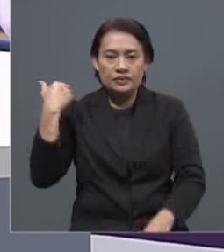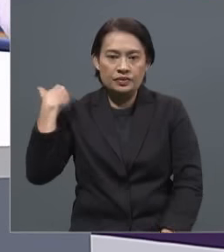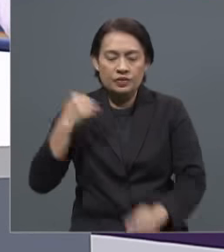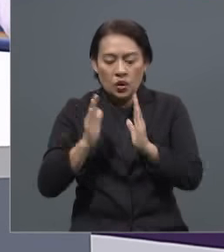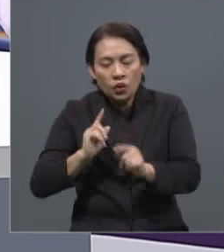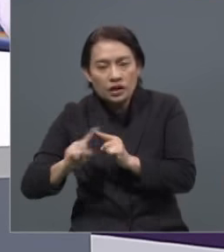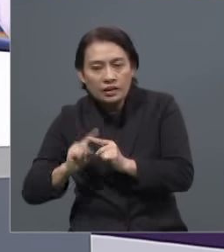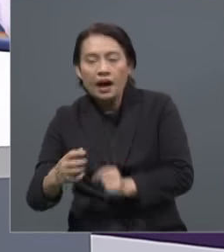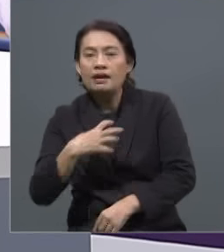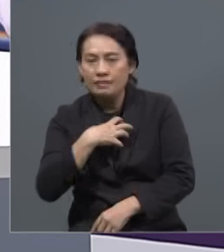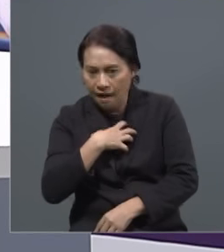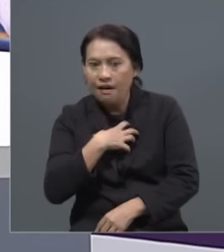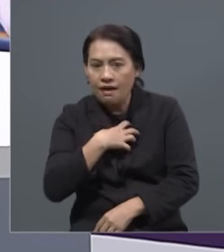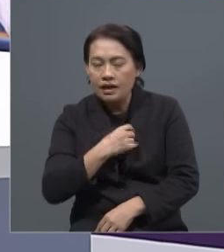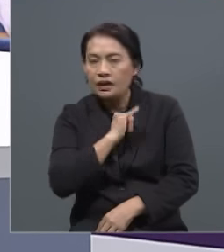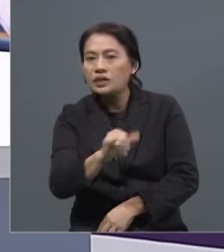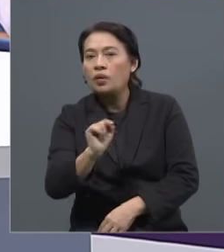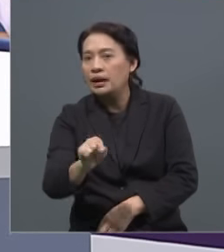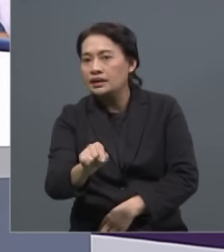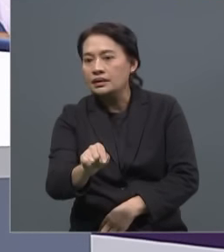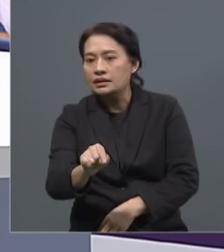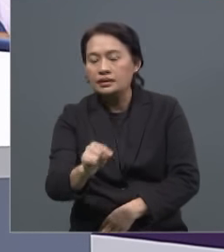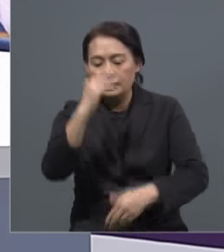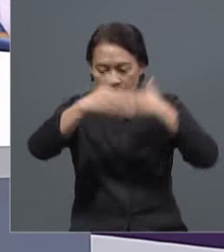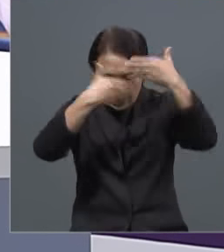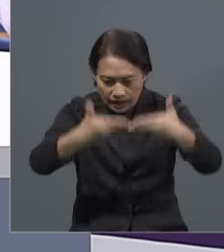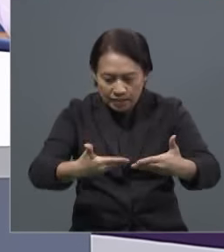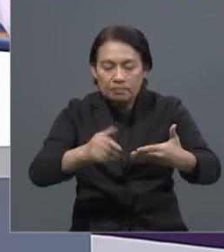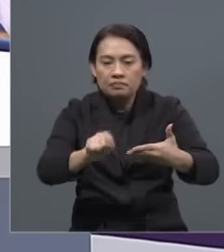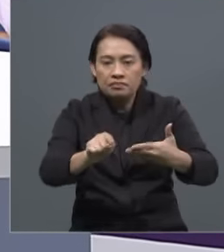ได้บรรยากาศแบบนี้ต้องไปที่งานนะเพราะว่ามีการจัดขึ้นในหลายพื้นที่ด้วยกัน ใช่เลยครับ